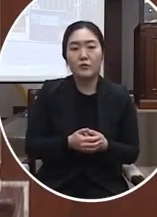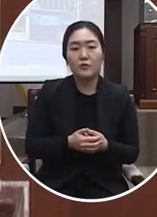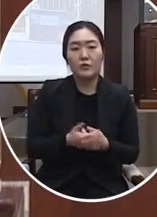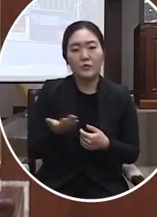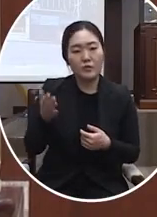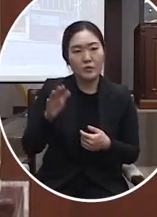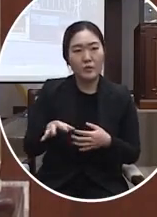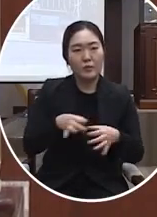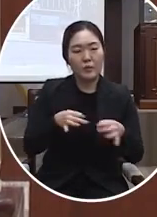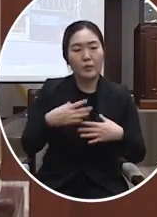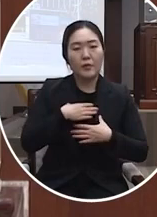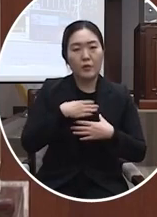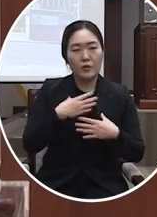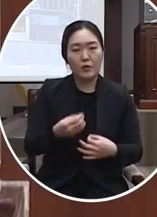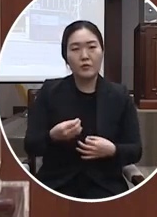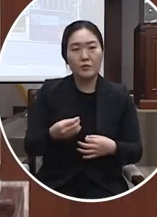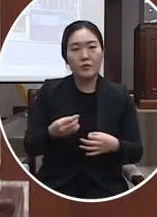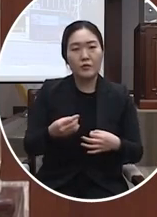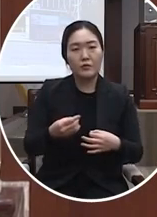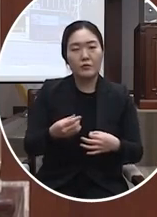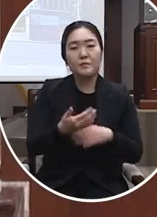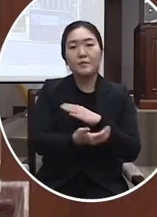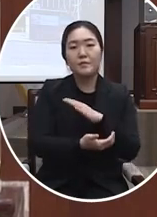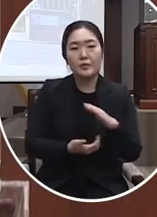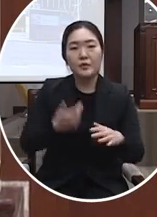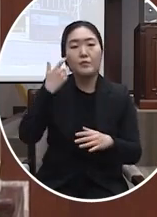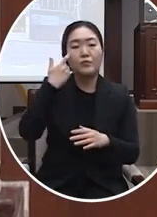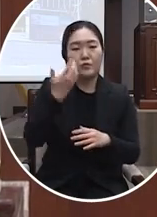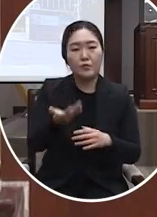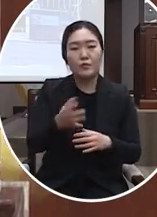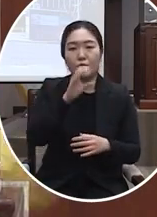협의하고 양해를 구하십시오.